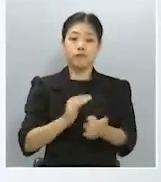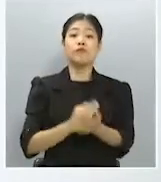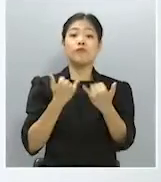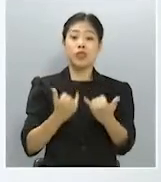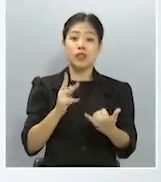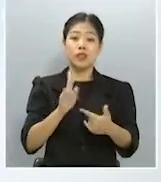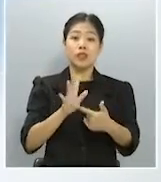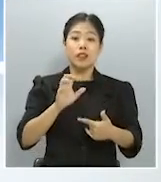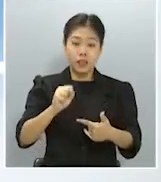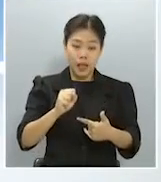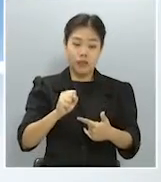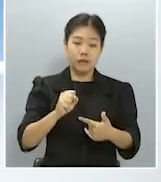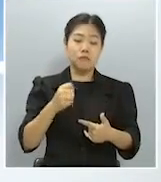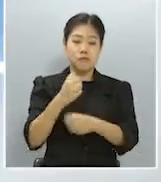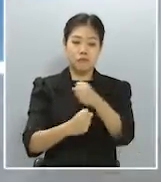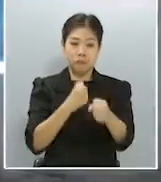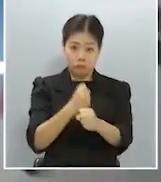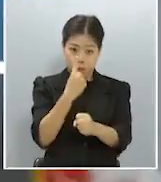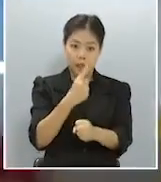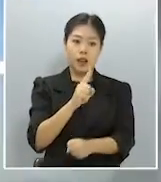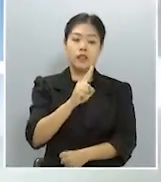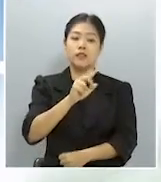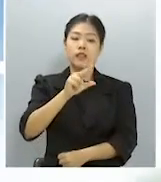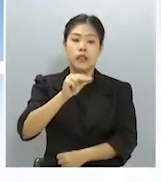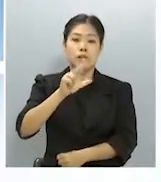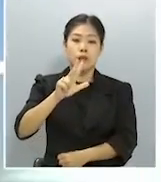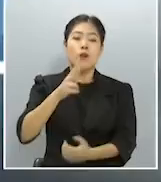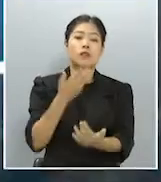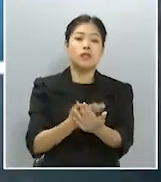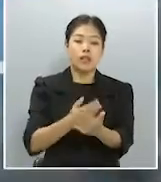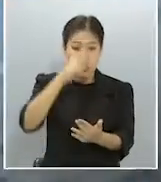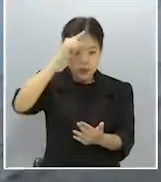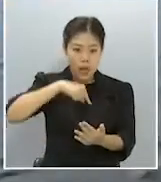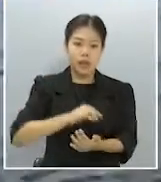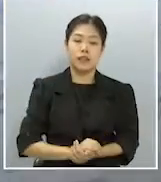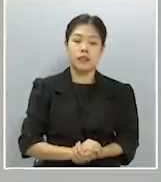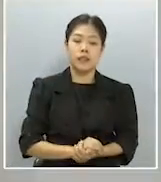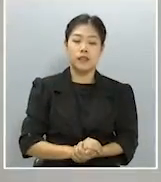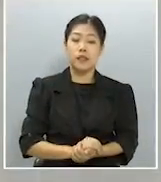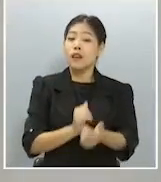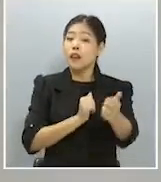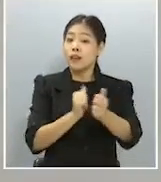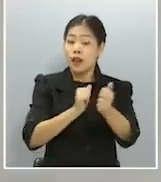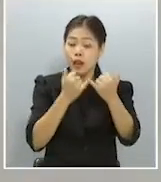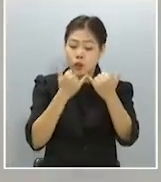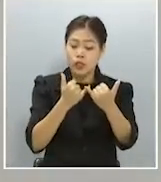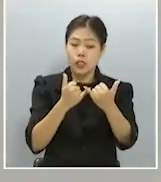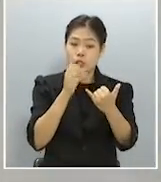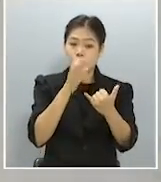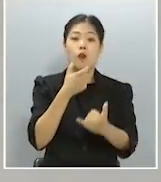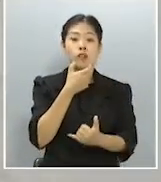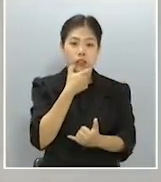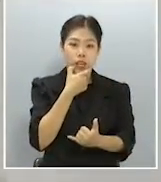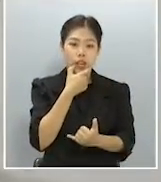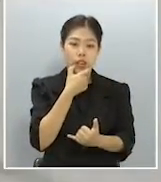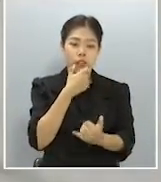ายได้จากสปอนเซอร์ปีละประมาณ1ล้านดอลลาร์หรือ32ล้านบาทกัสบอกว่าการแข่งขันโอลิมปิกคราวนี้ในฐานะนักกีฬาเกย์นั้นทำให้เขาเป็นเป้